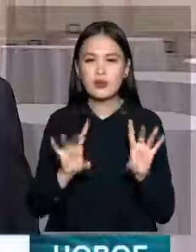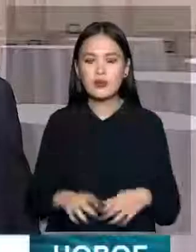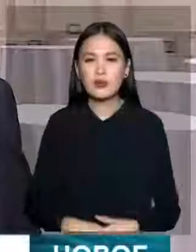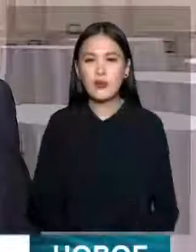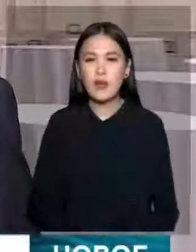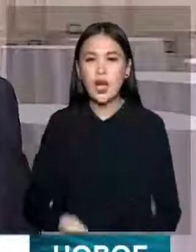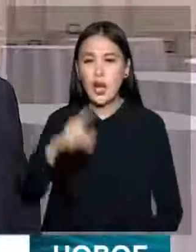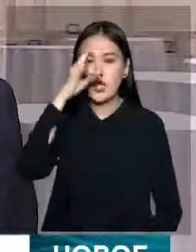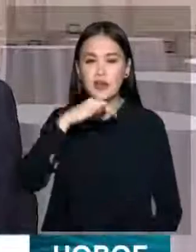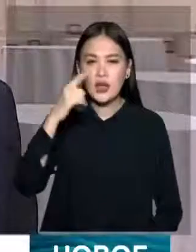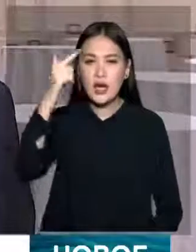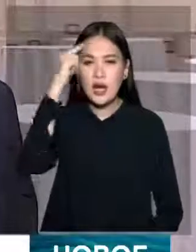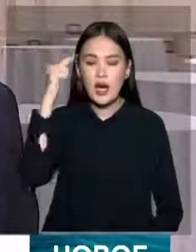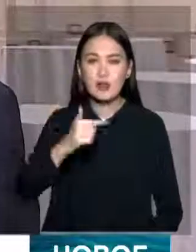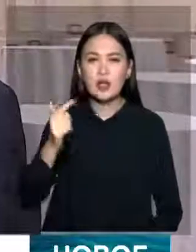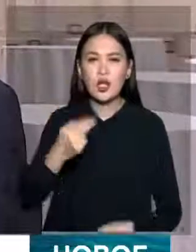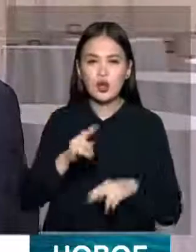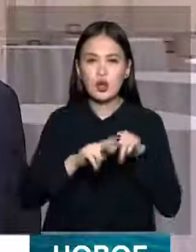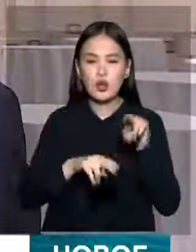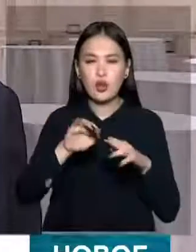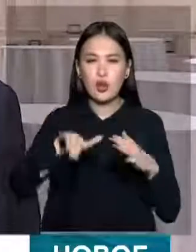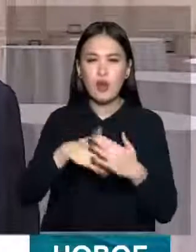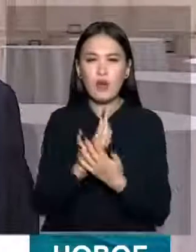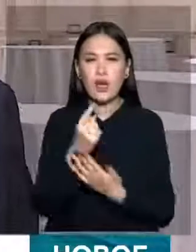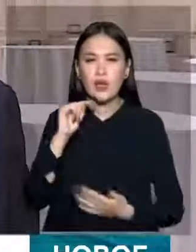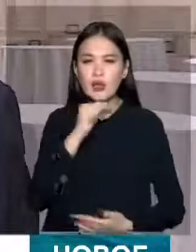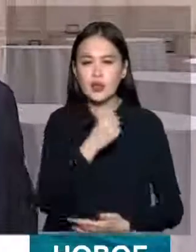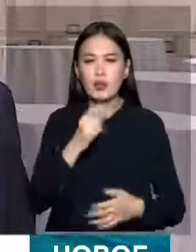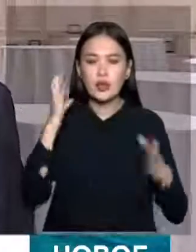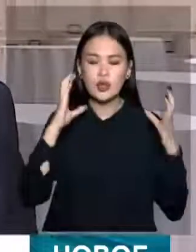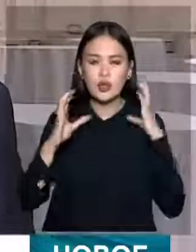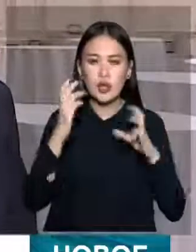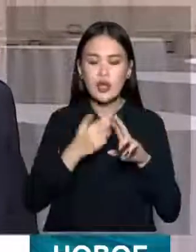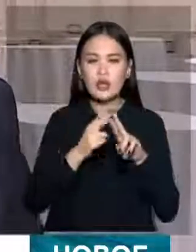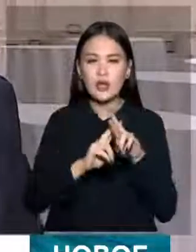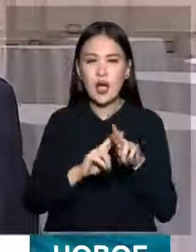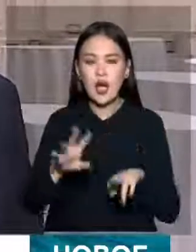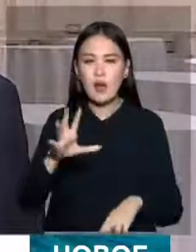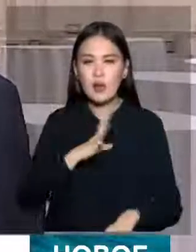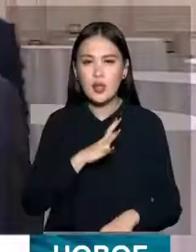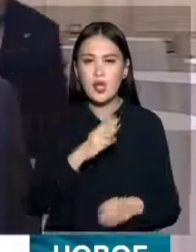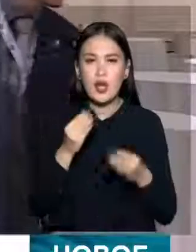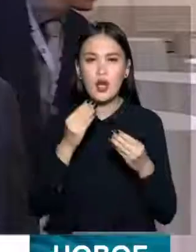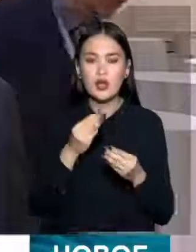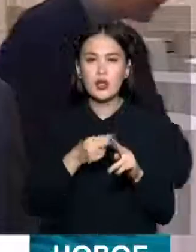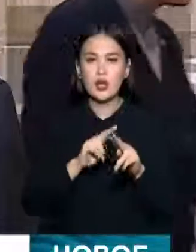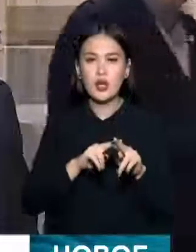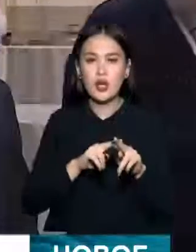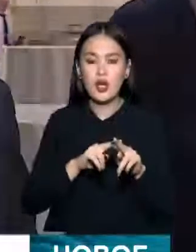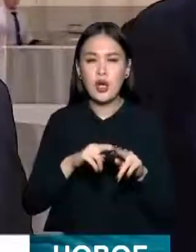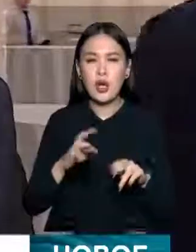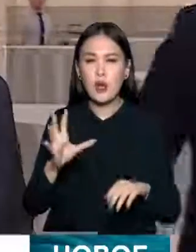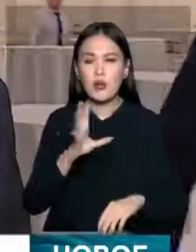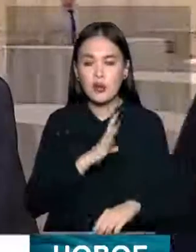Казахстан проводит очень грамотные реформы, строит новые экономические институты. Качество действующих сейчас находится на 60-м месте.